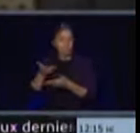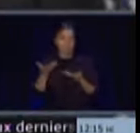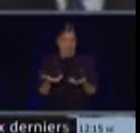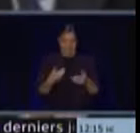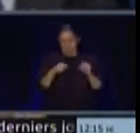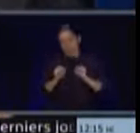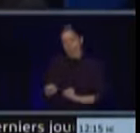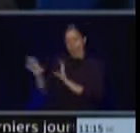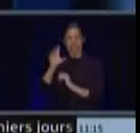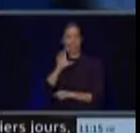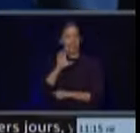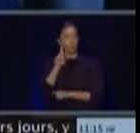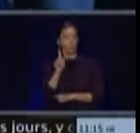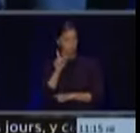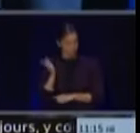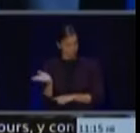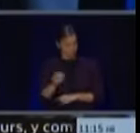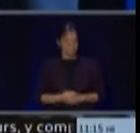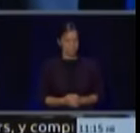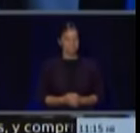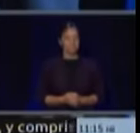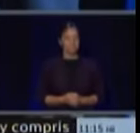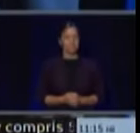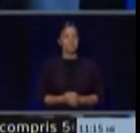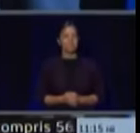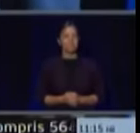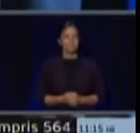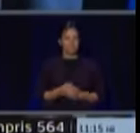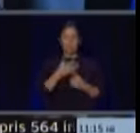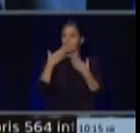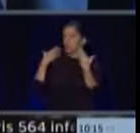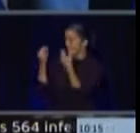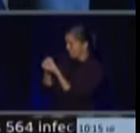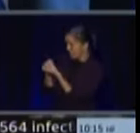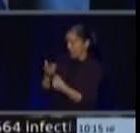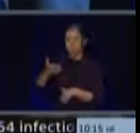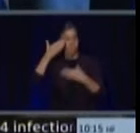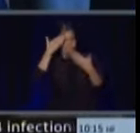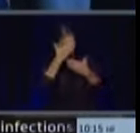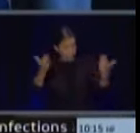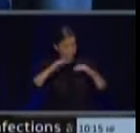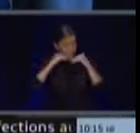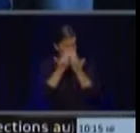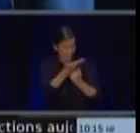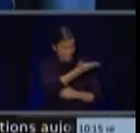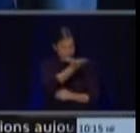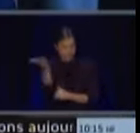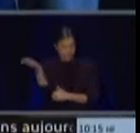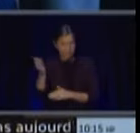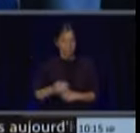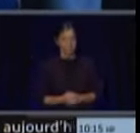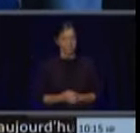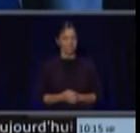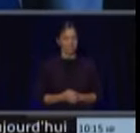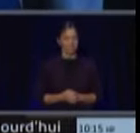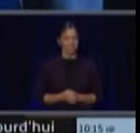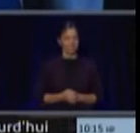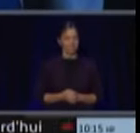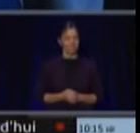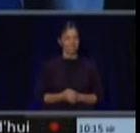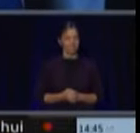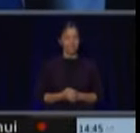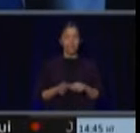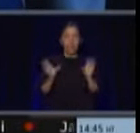Alors, merci beaucoup, M. le Premier ministre. Bonjour à tous. On a bien écouté les personnes qui sont élues à